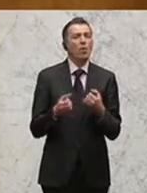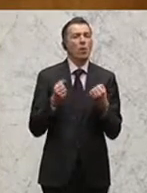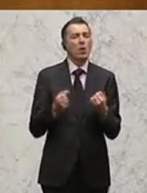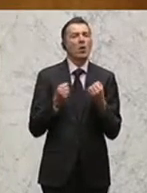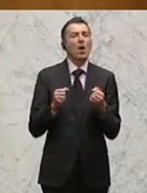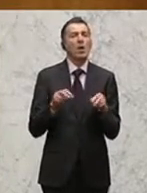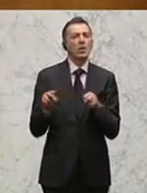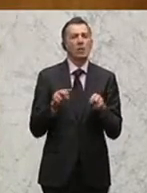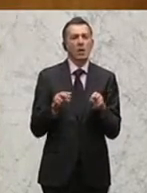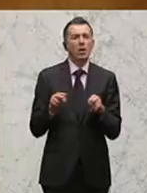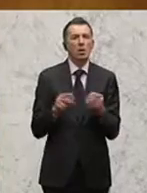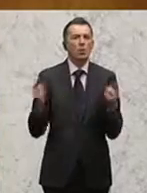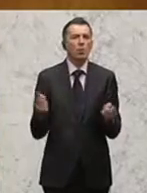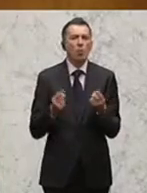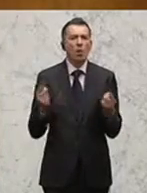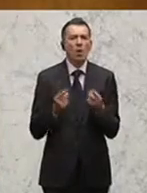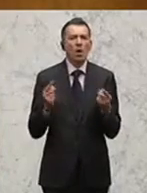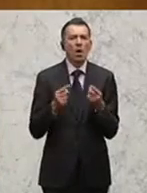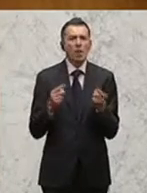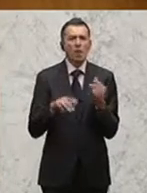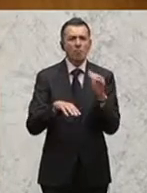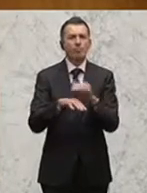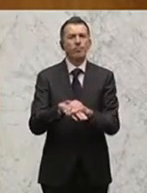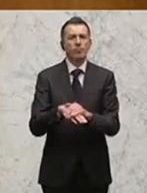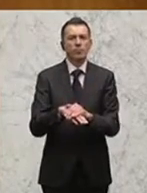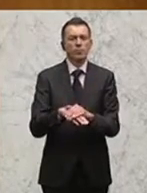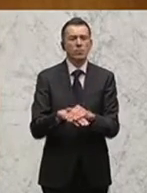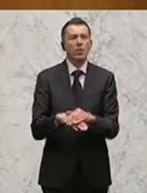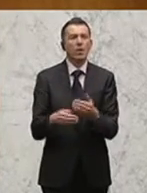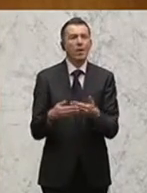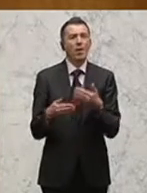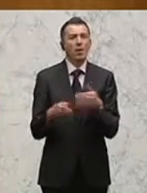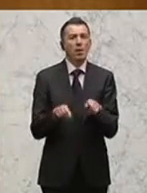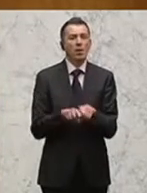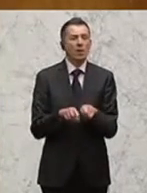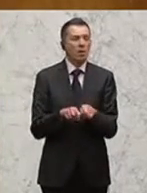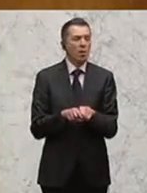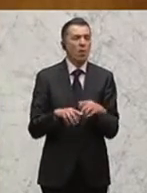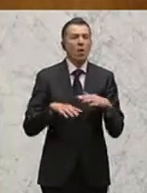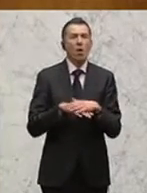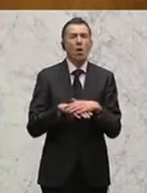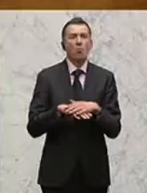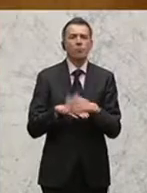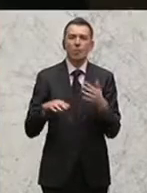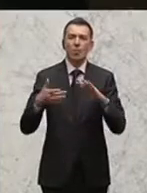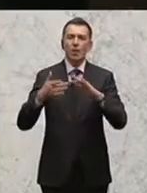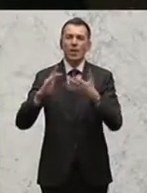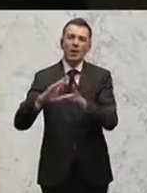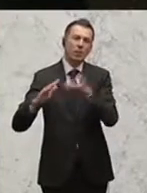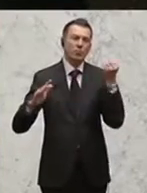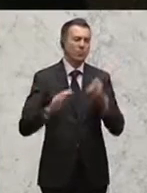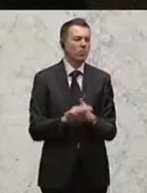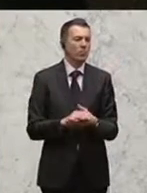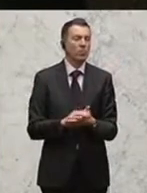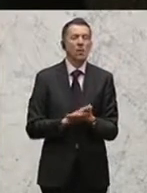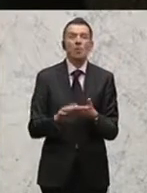Gewaltvideos, Gewaltpropaganda zu identifizieren und rechtzeitig auch vom Netz zu nehmen. Und das geht